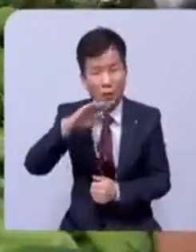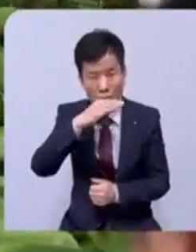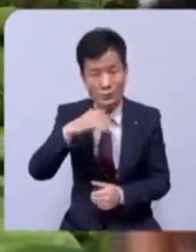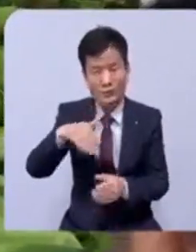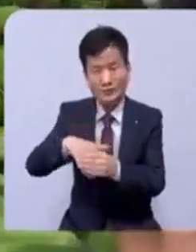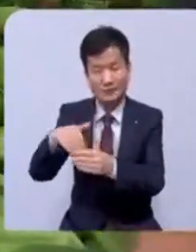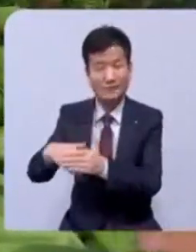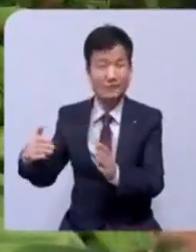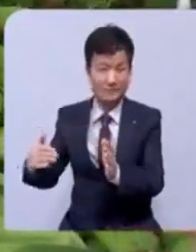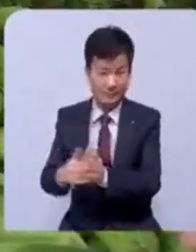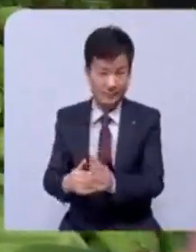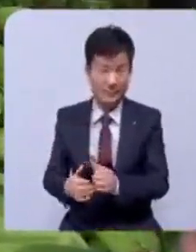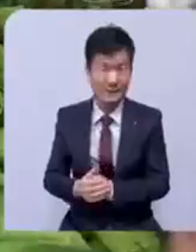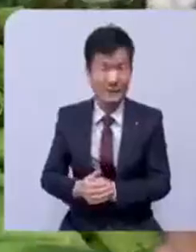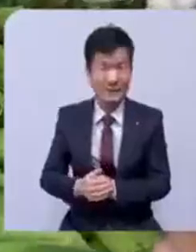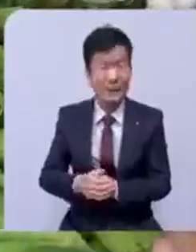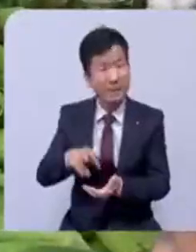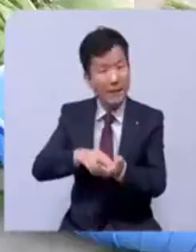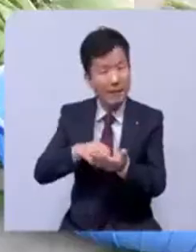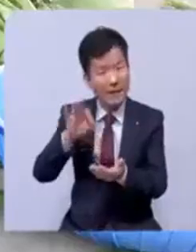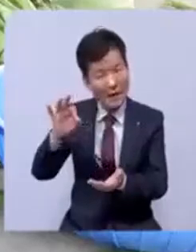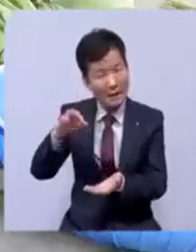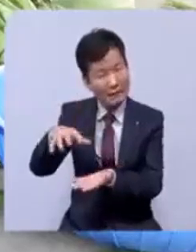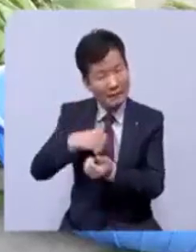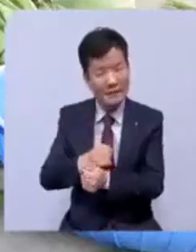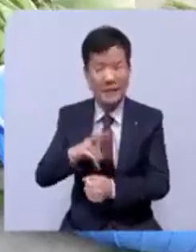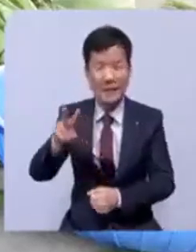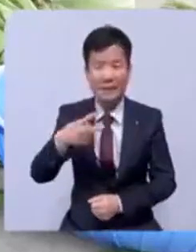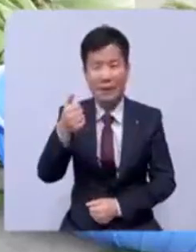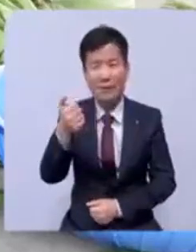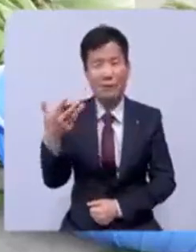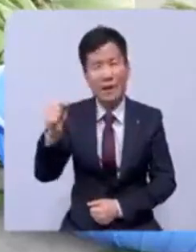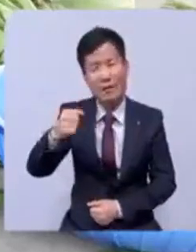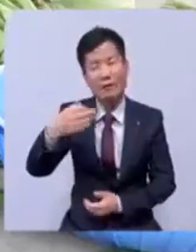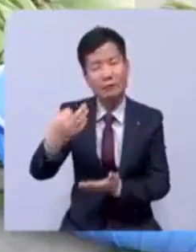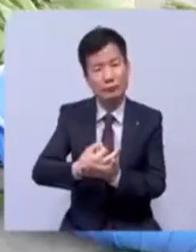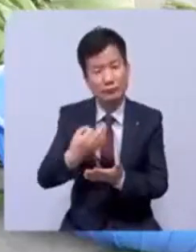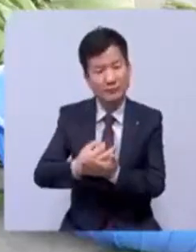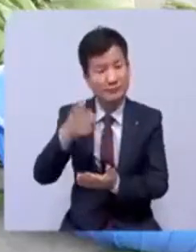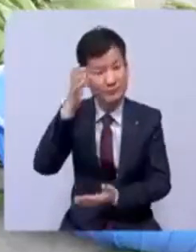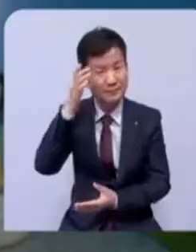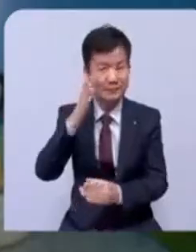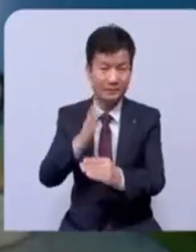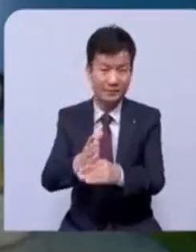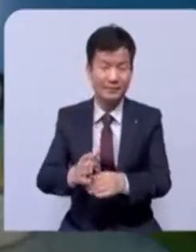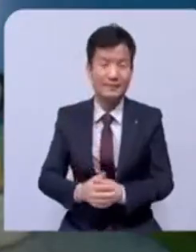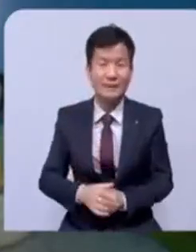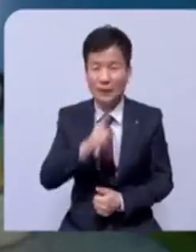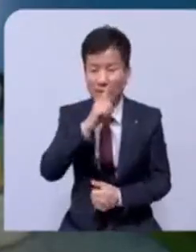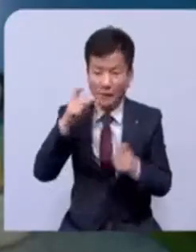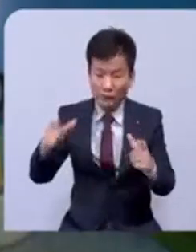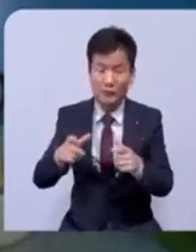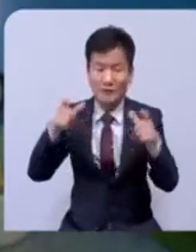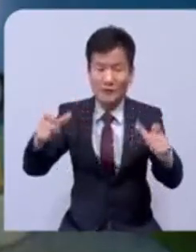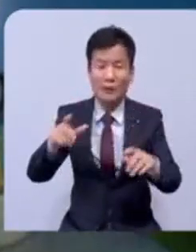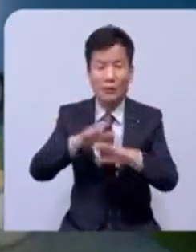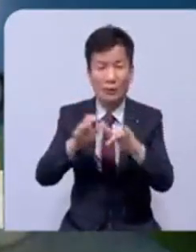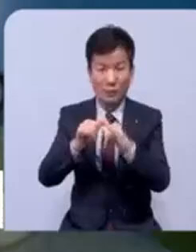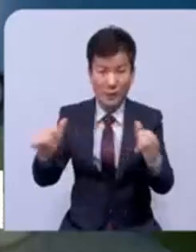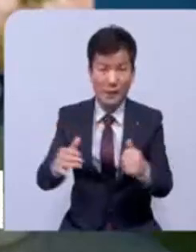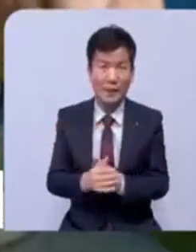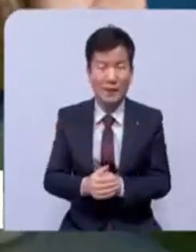옥수수를 심었습니다. 예상 판매액은 258억 원에 달할 것으로 보입니다. 괴산군과 지역